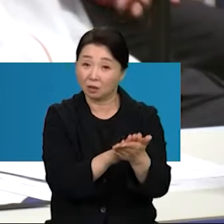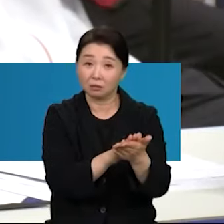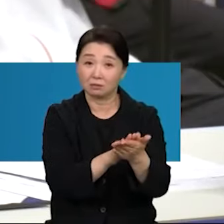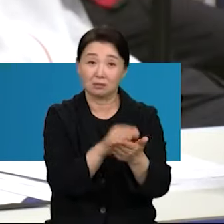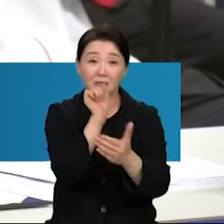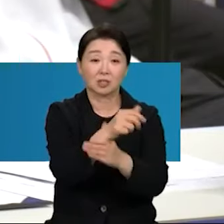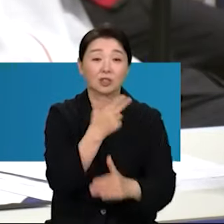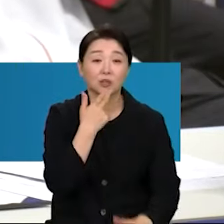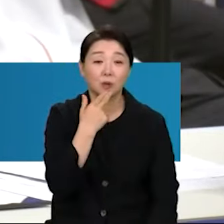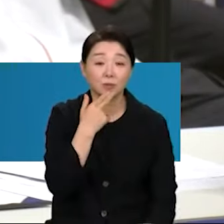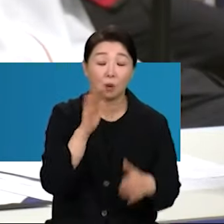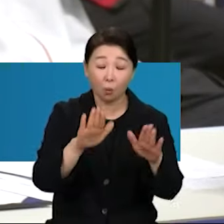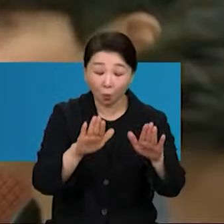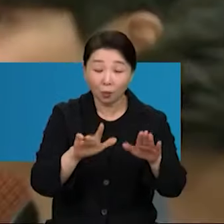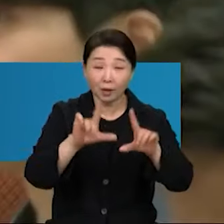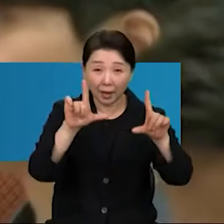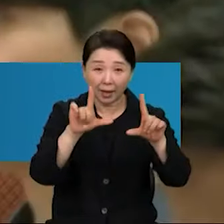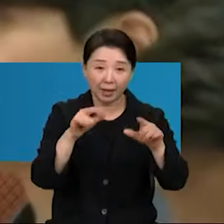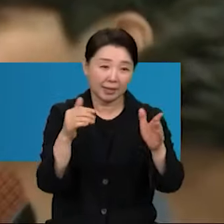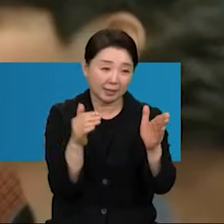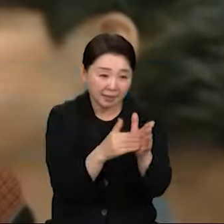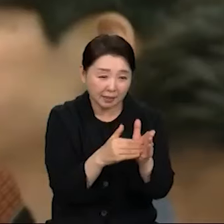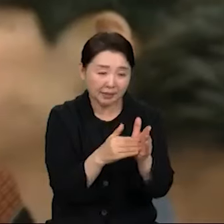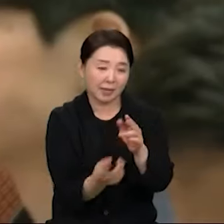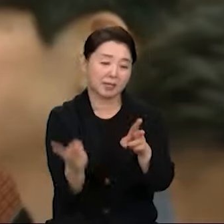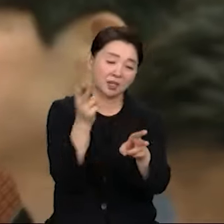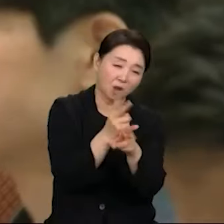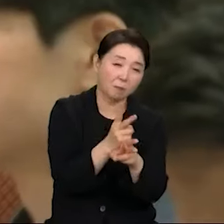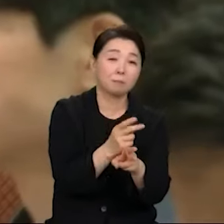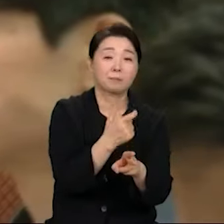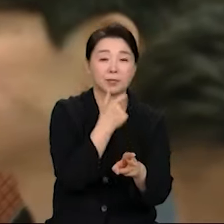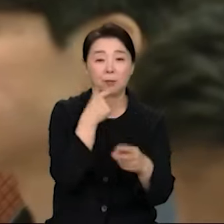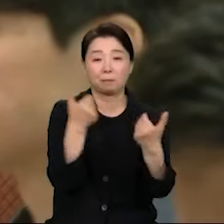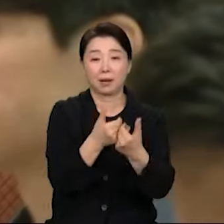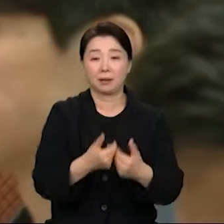끝나는 이기흥 회장의 연임을 반대한다는 뜻을 분명히 했습니다.